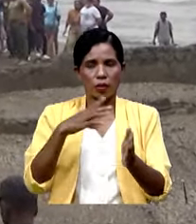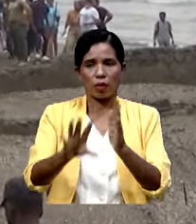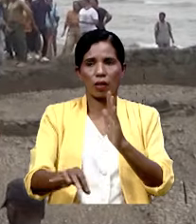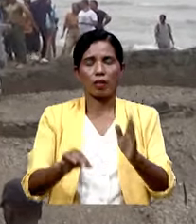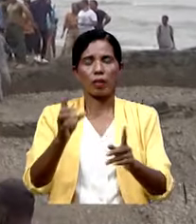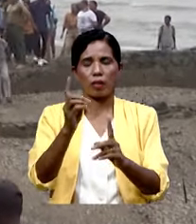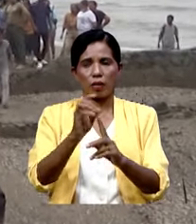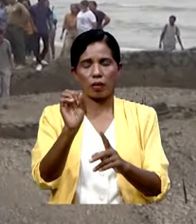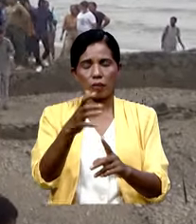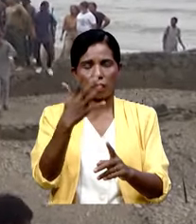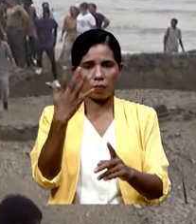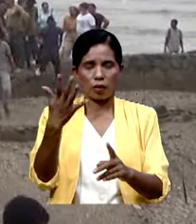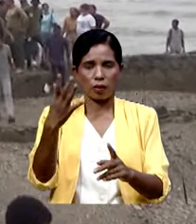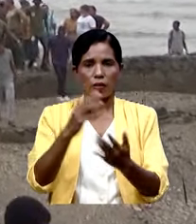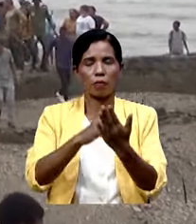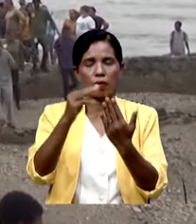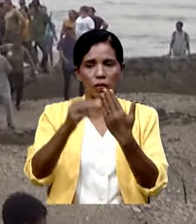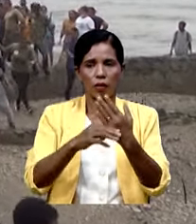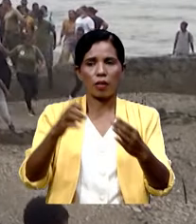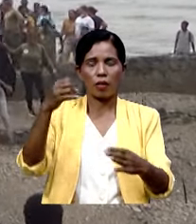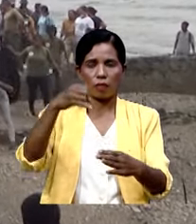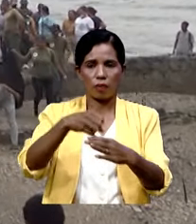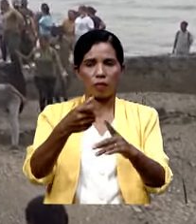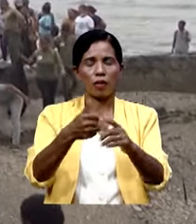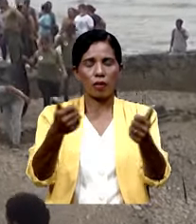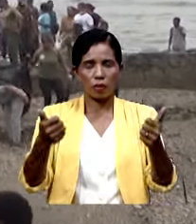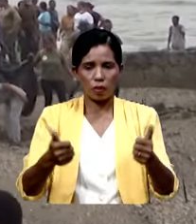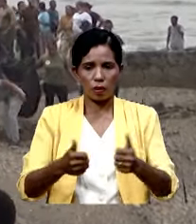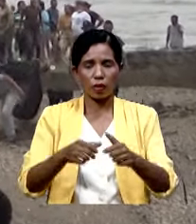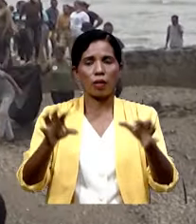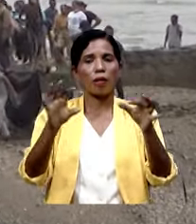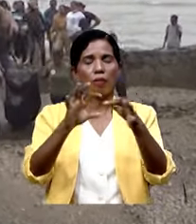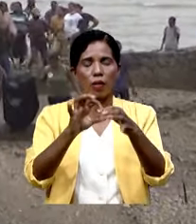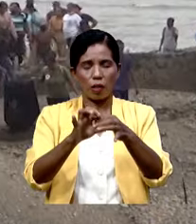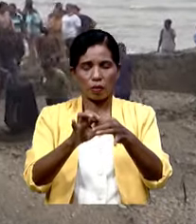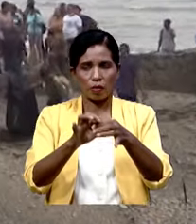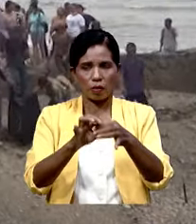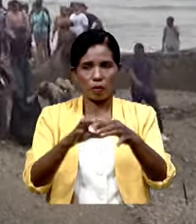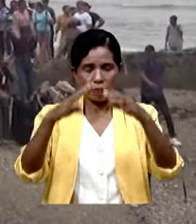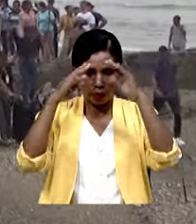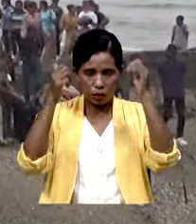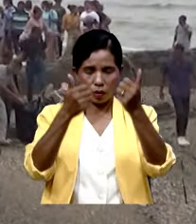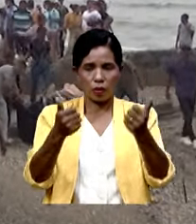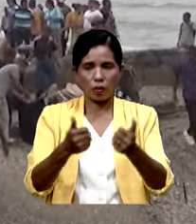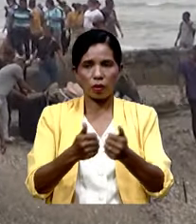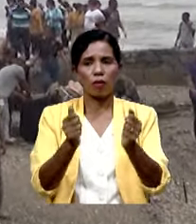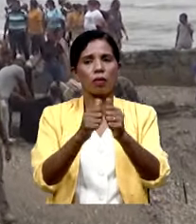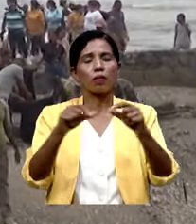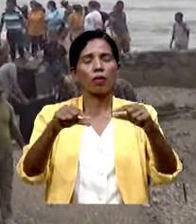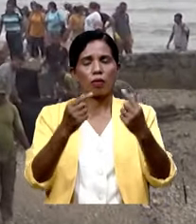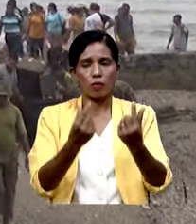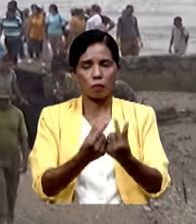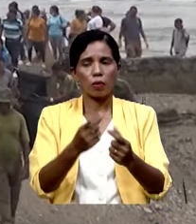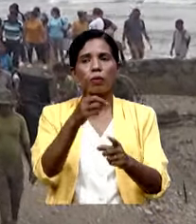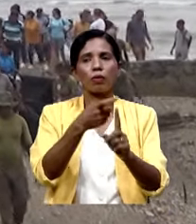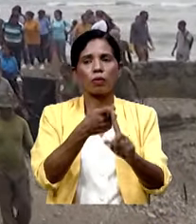kinji de masu woi. Involve bos usi autoridade ni mucho bem, excelente presidente autoridade con ini situ toma ke dili, i